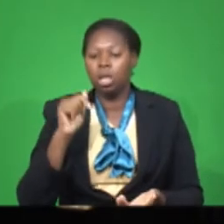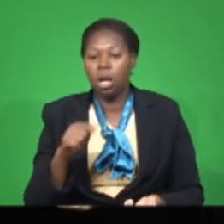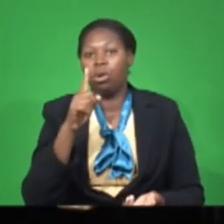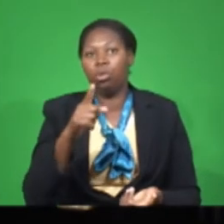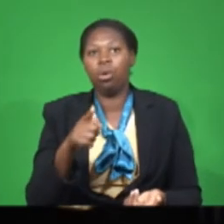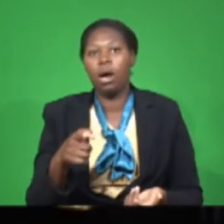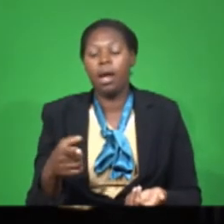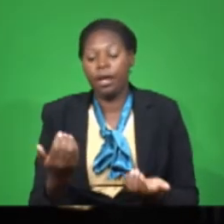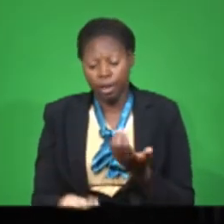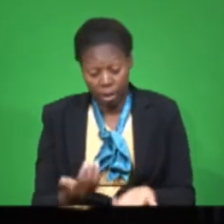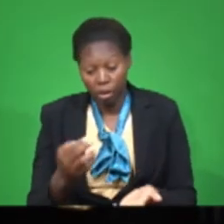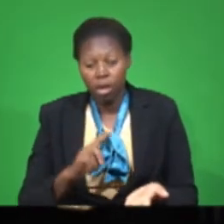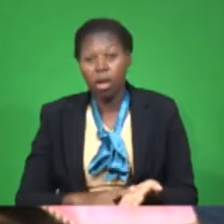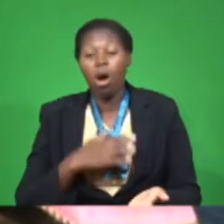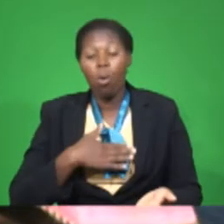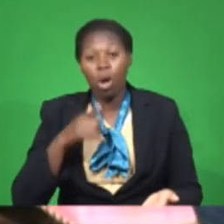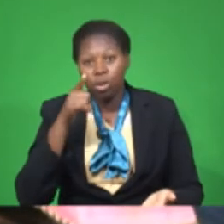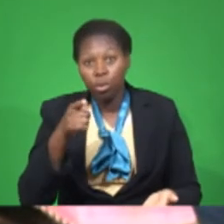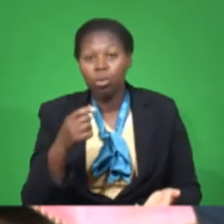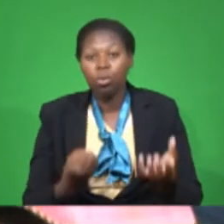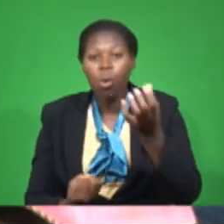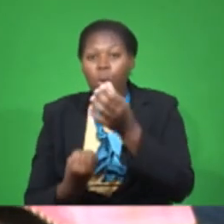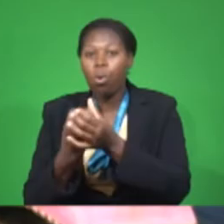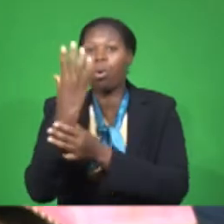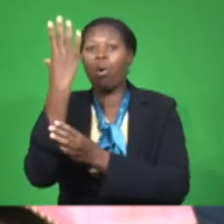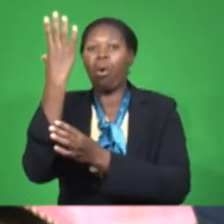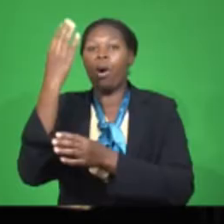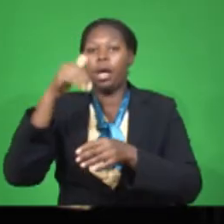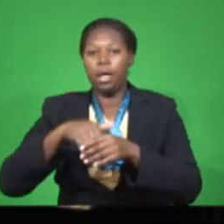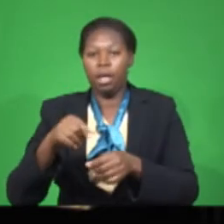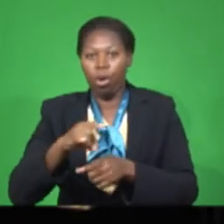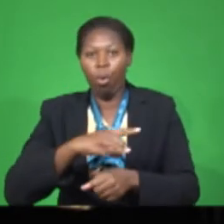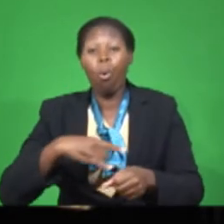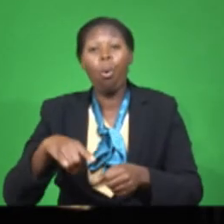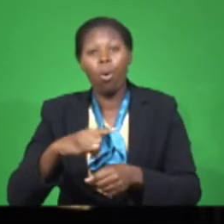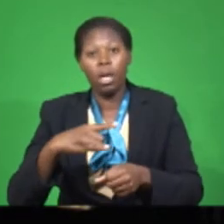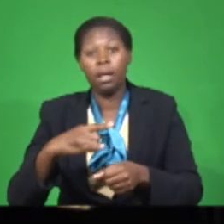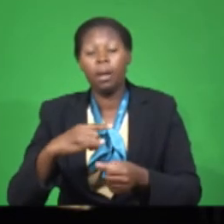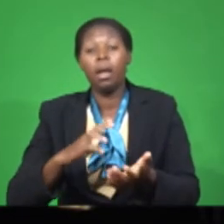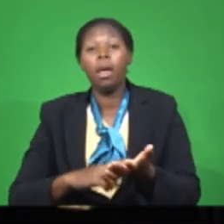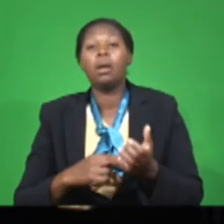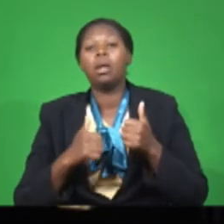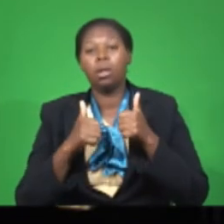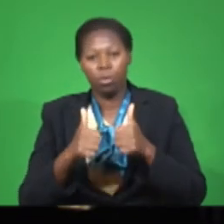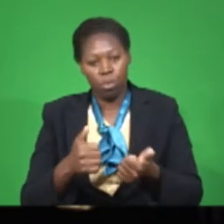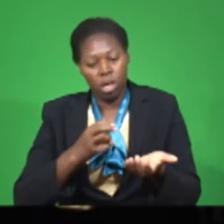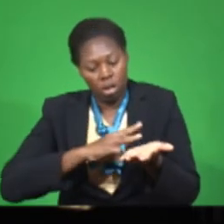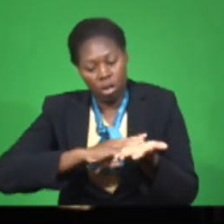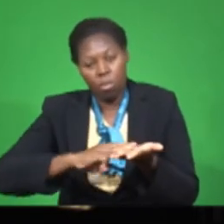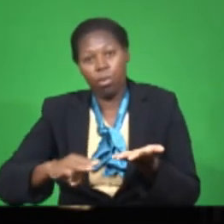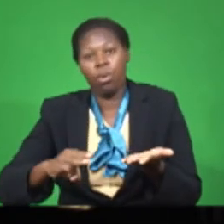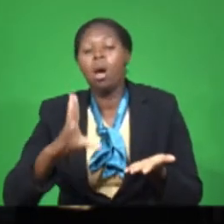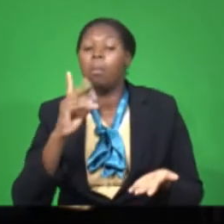kukura muutsvene kukura mukufadza mwari saka Paul ari kuti handisati ndachibata asi